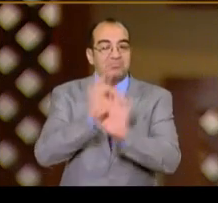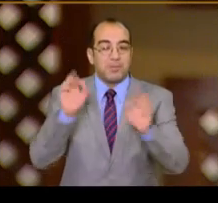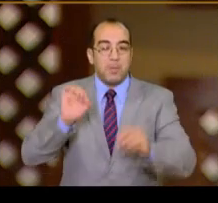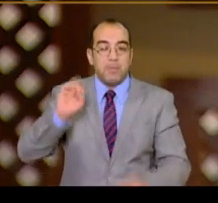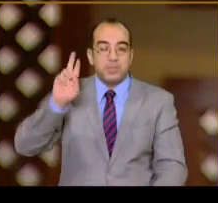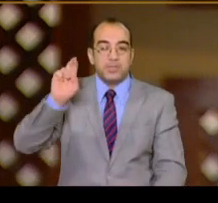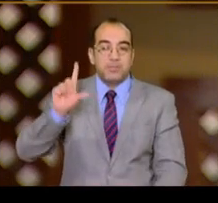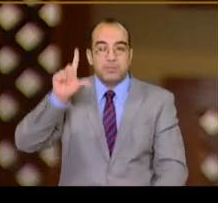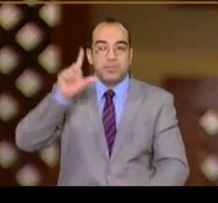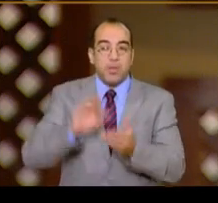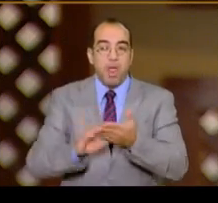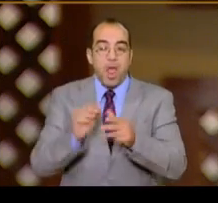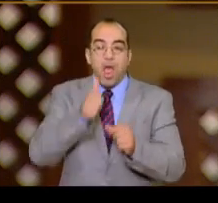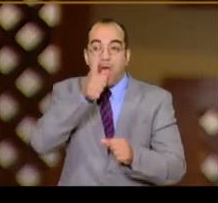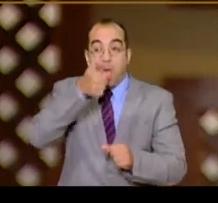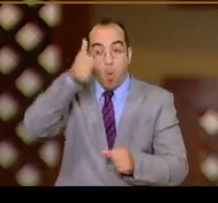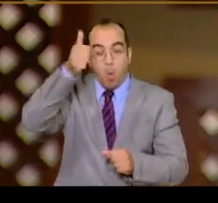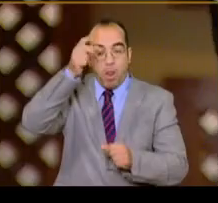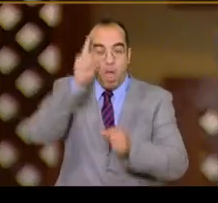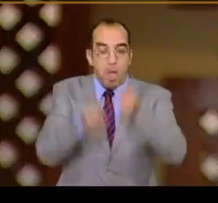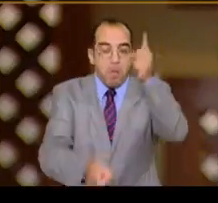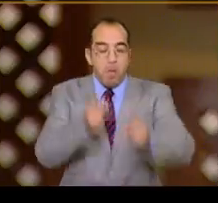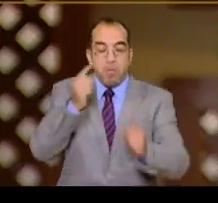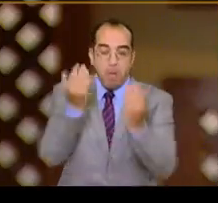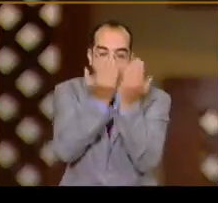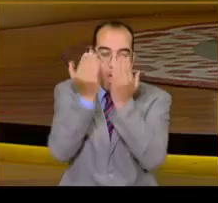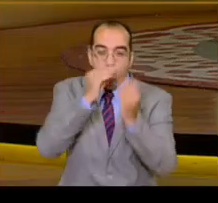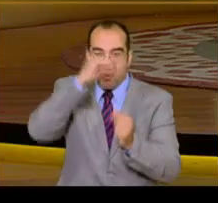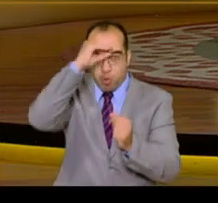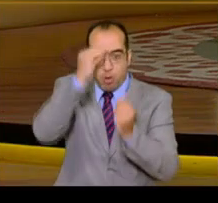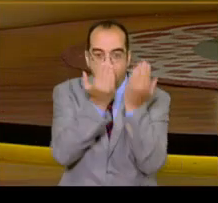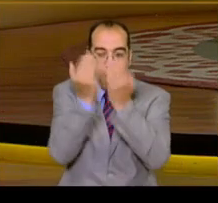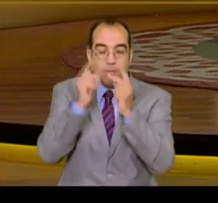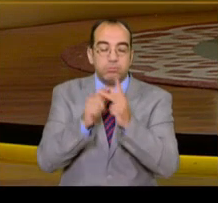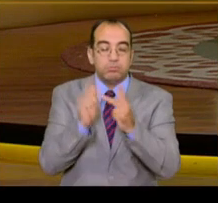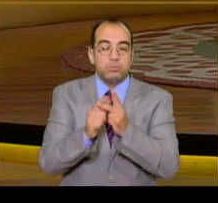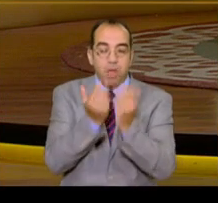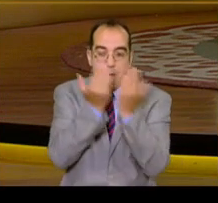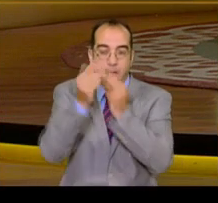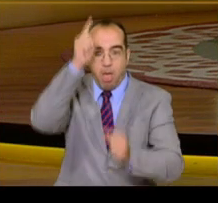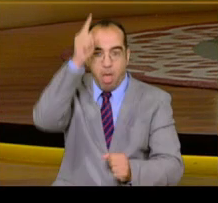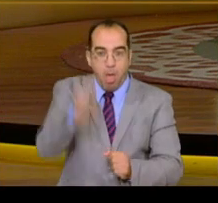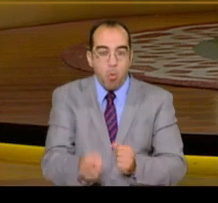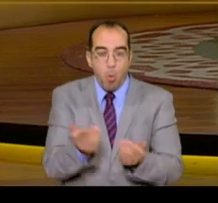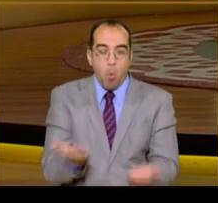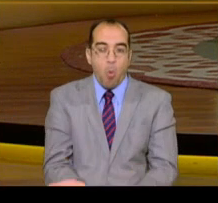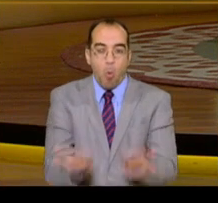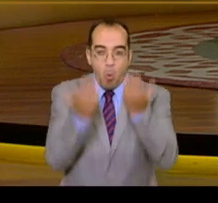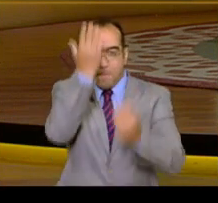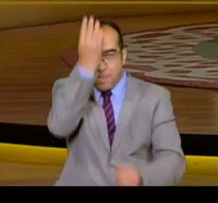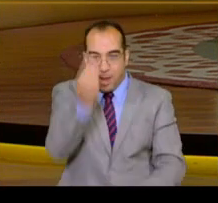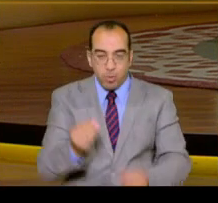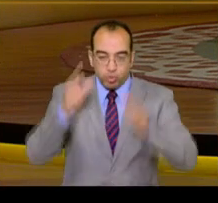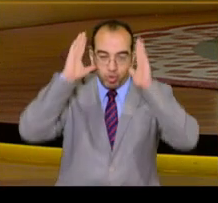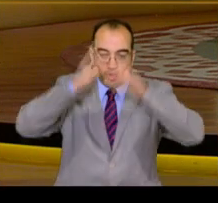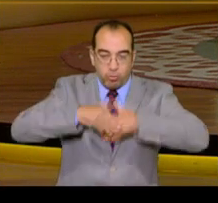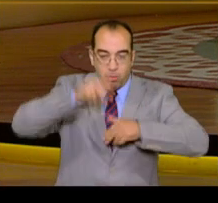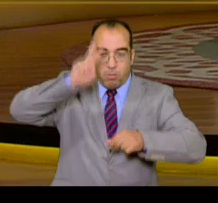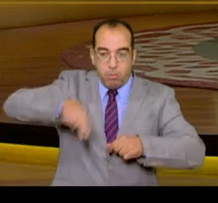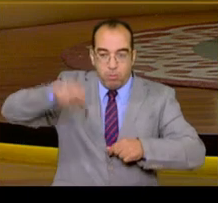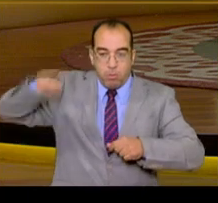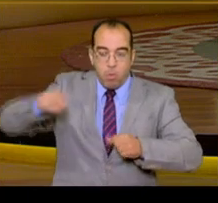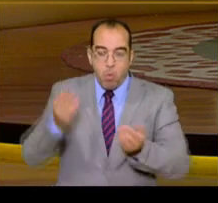سلام اول امر نزل من ربنا للنبي اقرا ثاني امر قال له قم الليل الا قليلا سوره